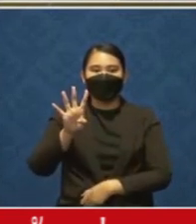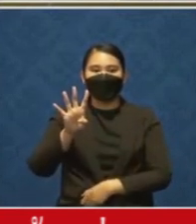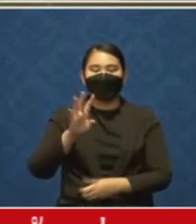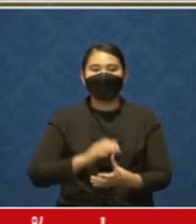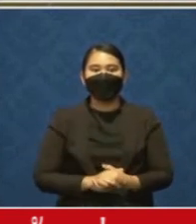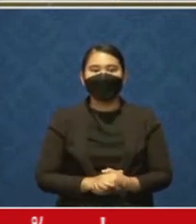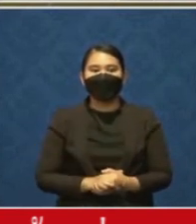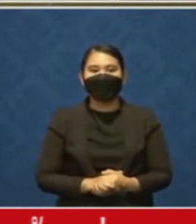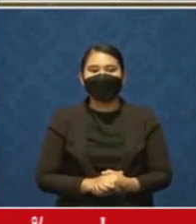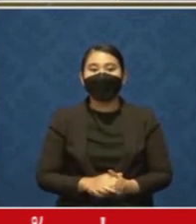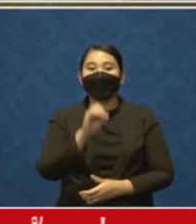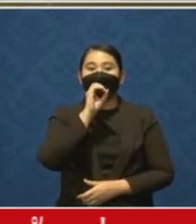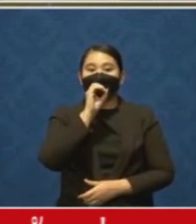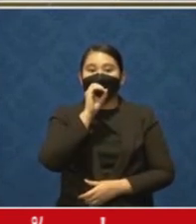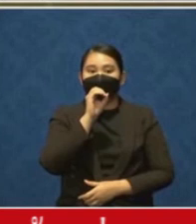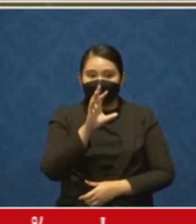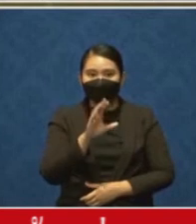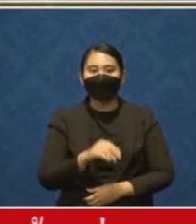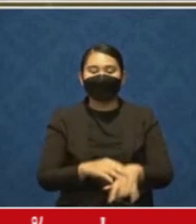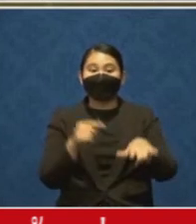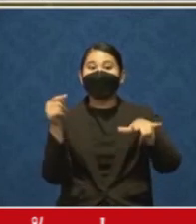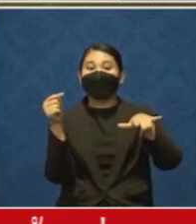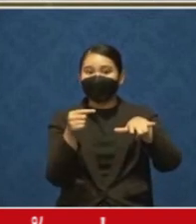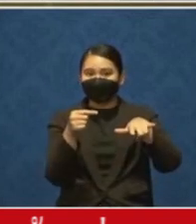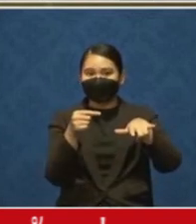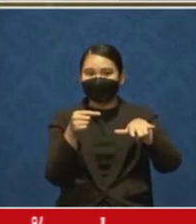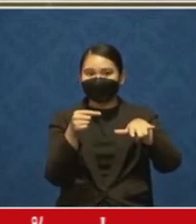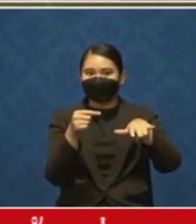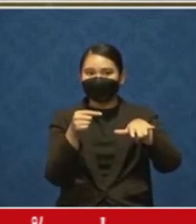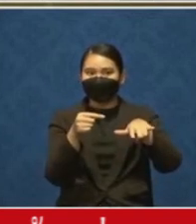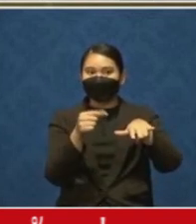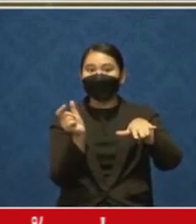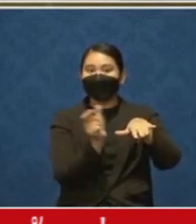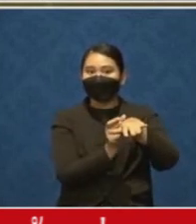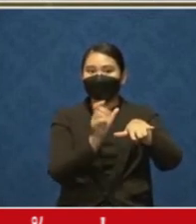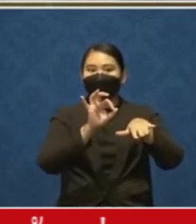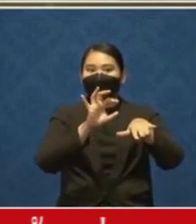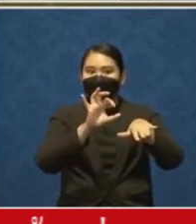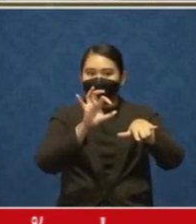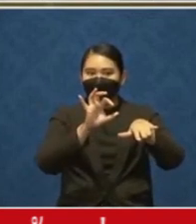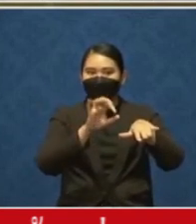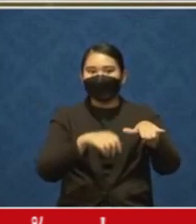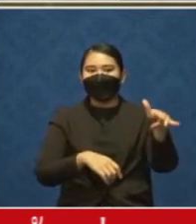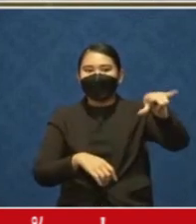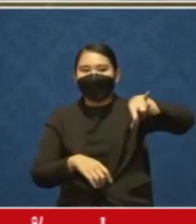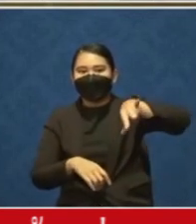ะครับบอก UAV รุ่นเนี้ยนะครับ Hermes 900เนี่ยก็ตกที่ประเทศสวิตเซอร์แล